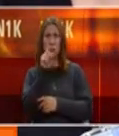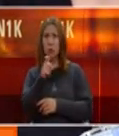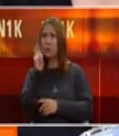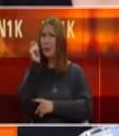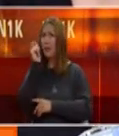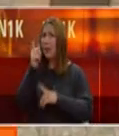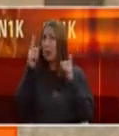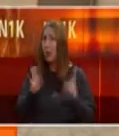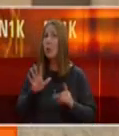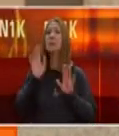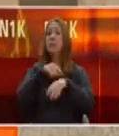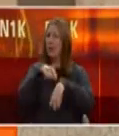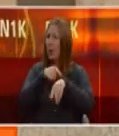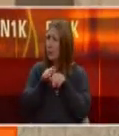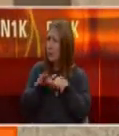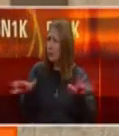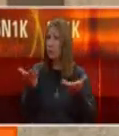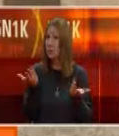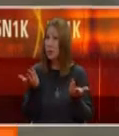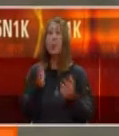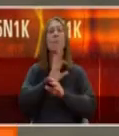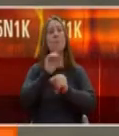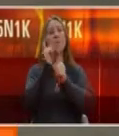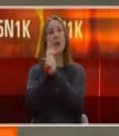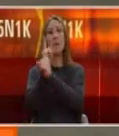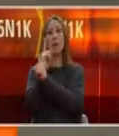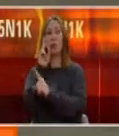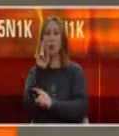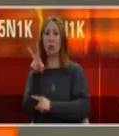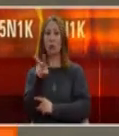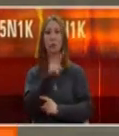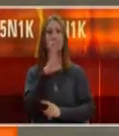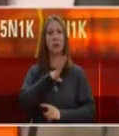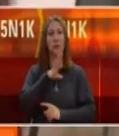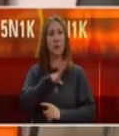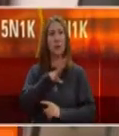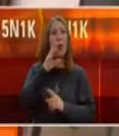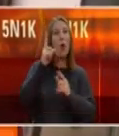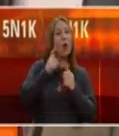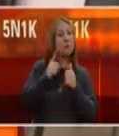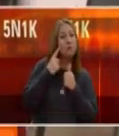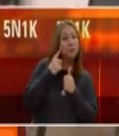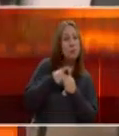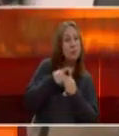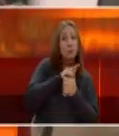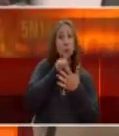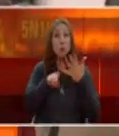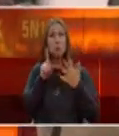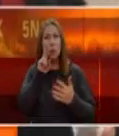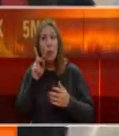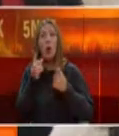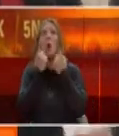seminerlerin? Yoksa zamana mı yayıyorsunuz? Yok, aslında birebir gözlemlediğimiz de oluyor. Ön test, son test yapıyoruz. Çok ciddi